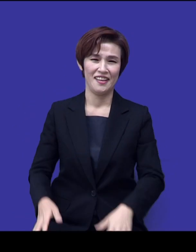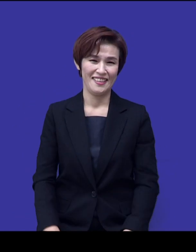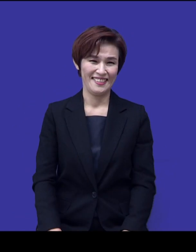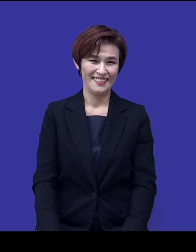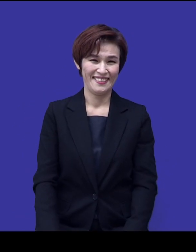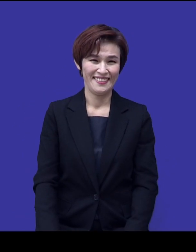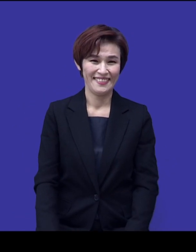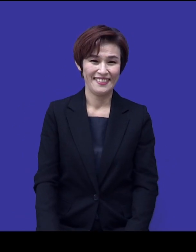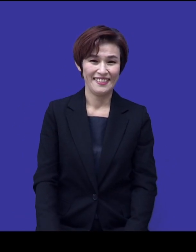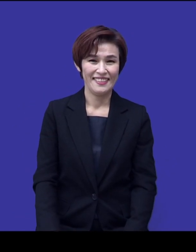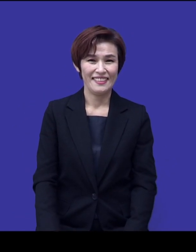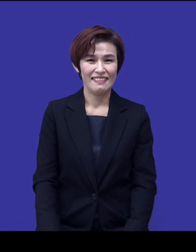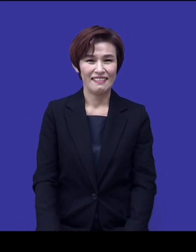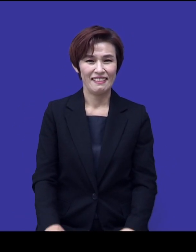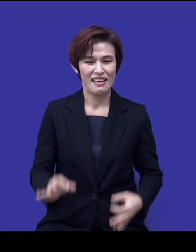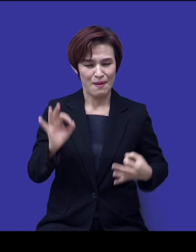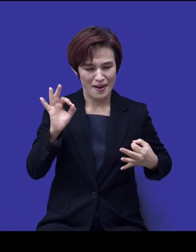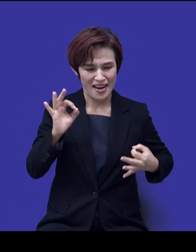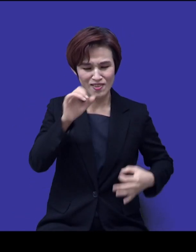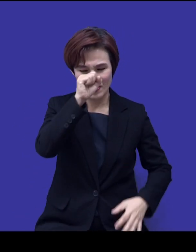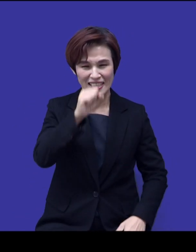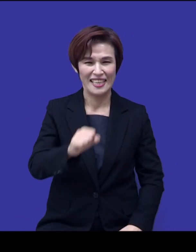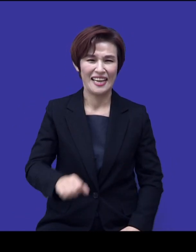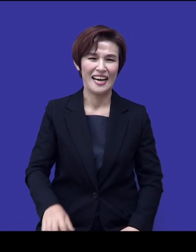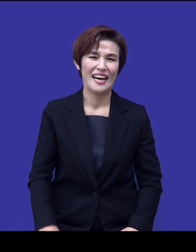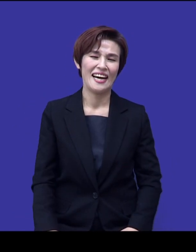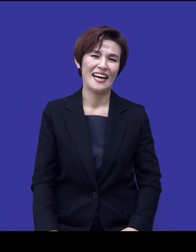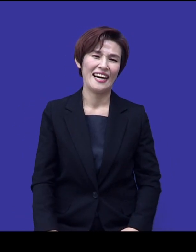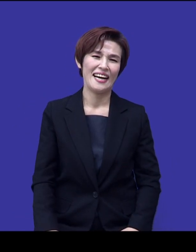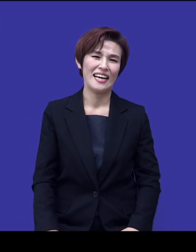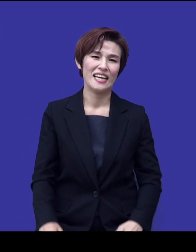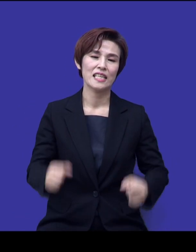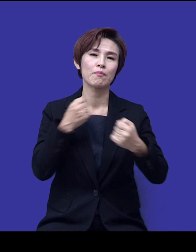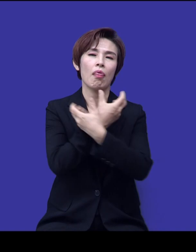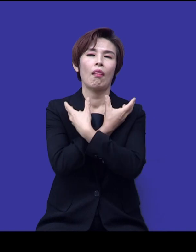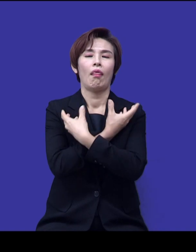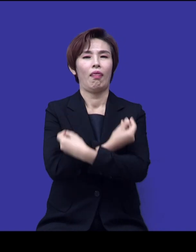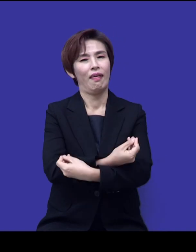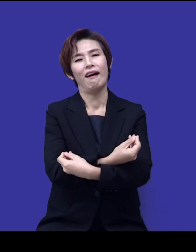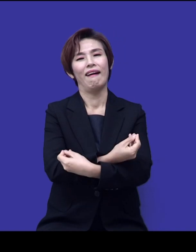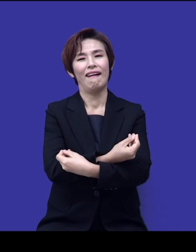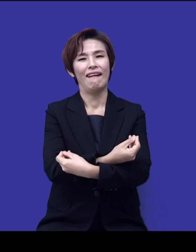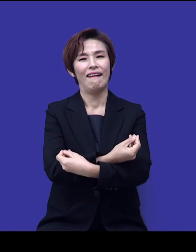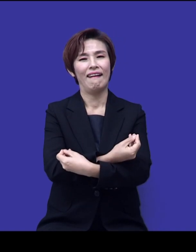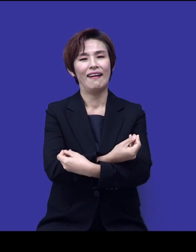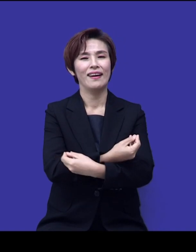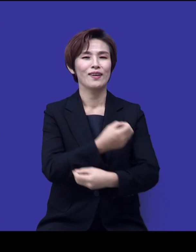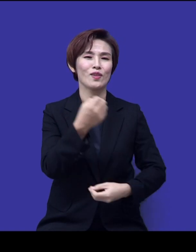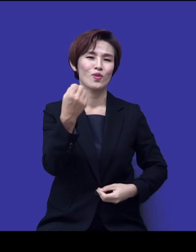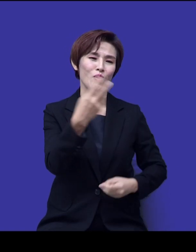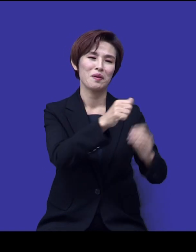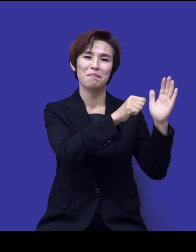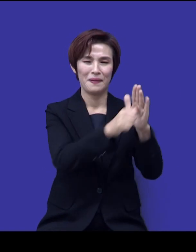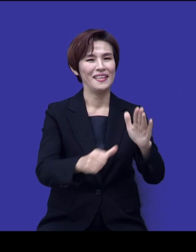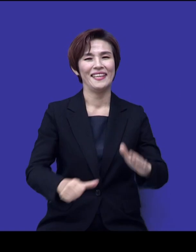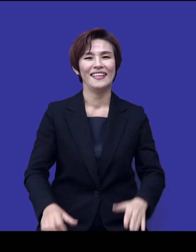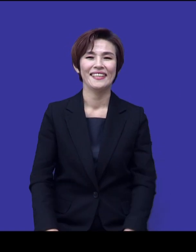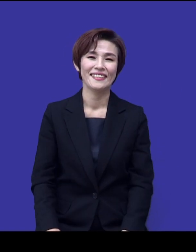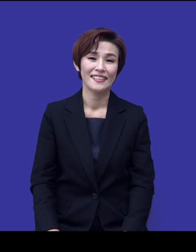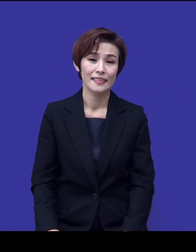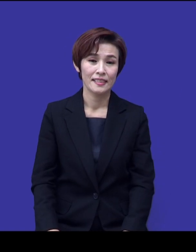하셨겠죠. 네. 가만히 있어서 공을 쌓지 않고. 그 기력이 없어서 또 떨어지고. 그게 또 떨어졌는데